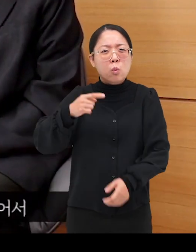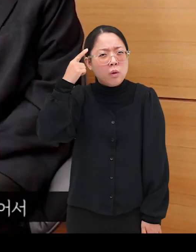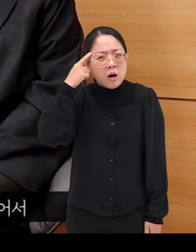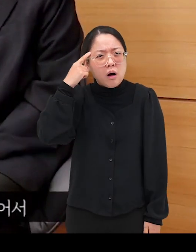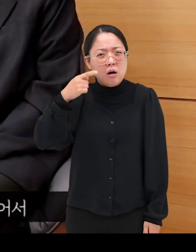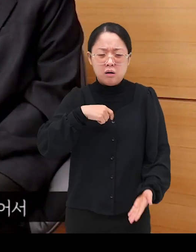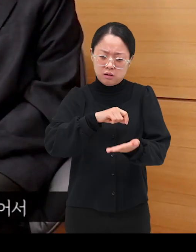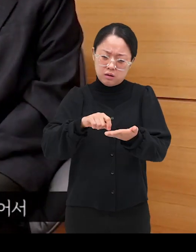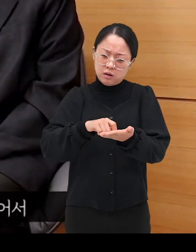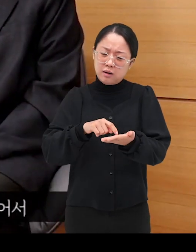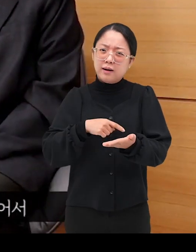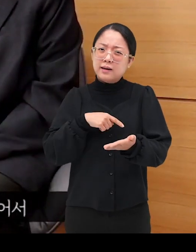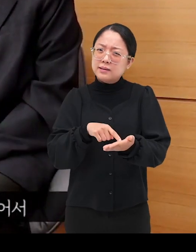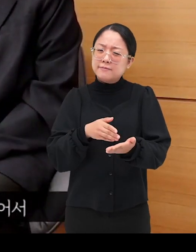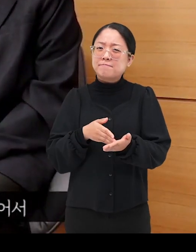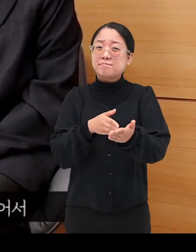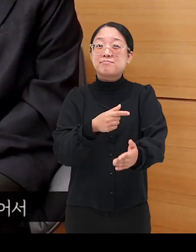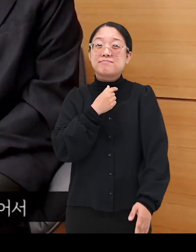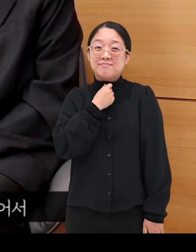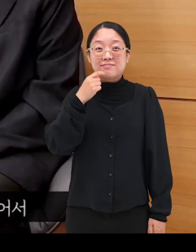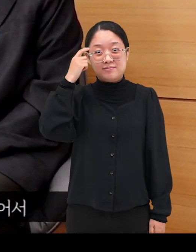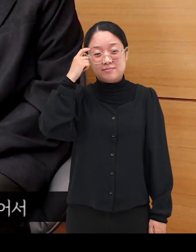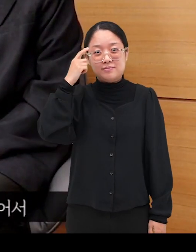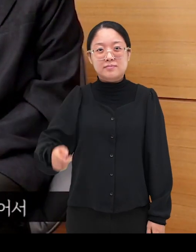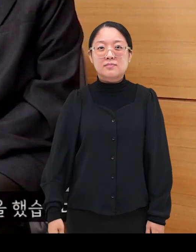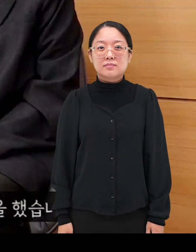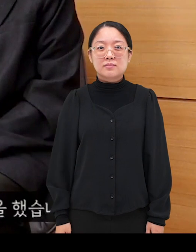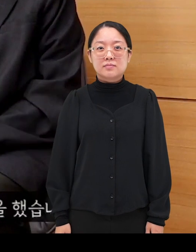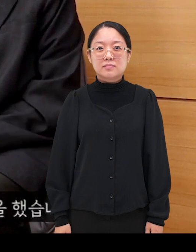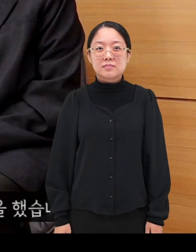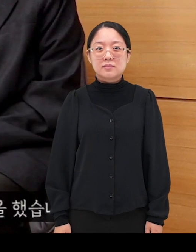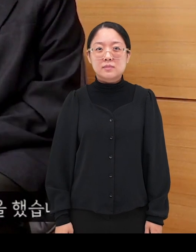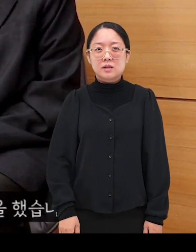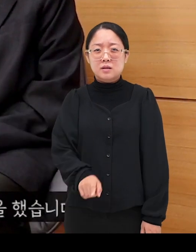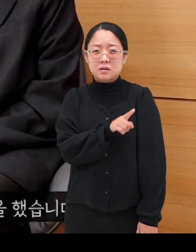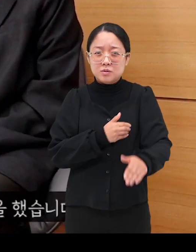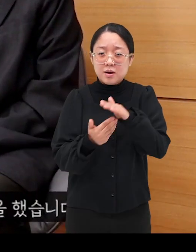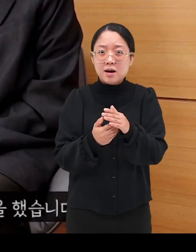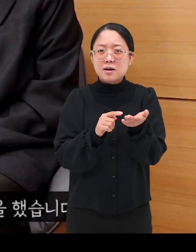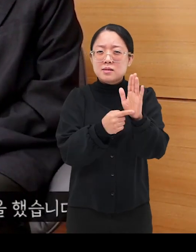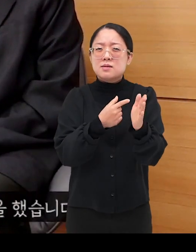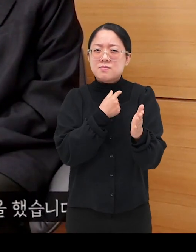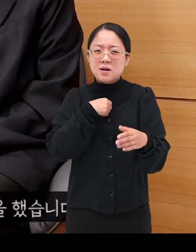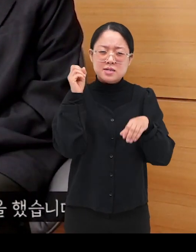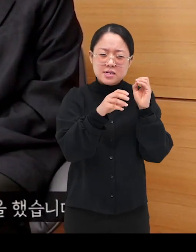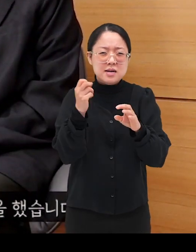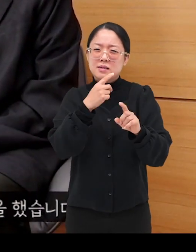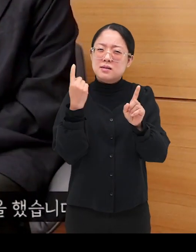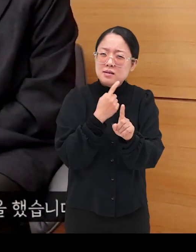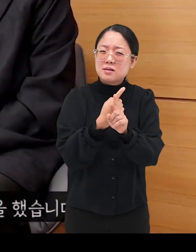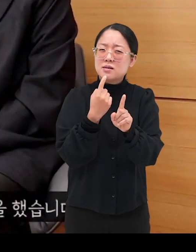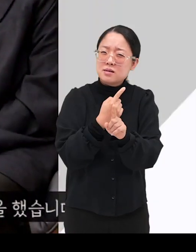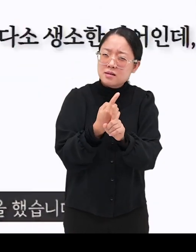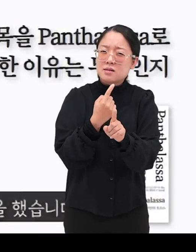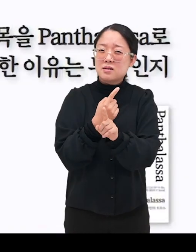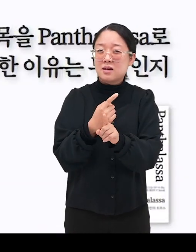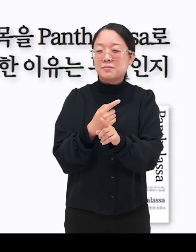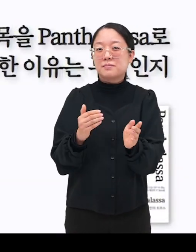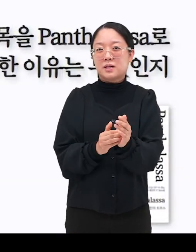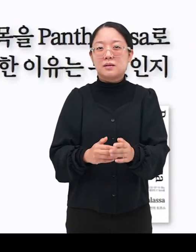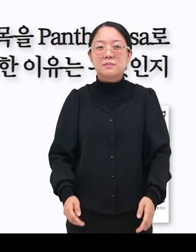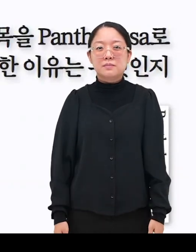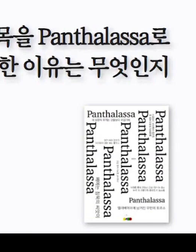글쓰기를 왜 내가 제한하고 있는가 싶어서 최대한 많은 거를 표현하려고 다시 퇴고 때 수정을 했습니다.